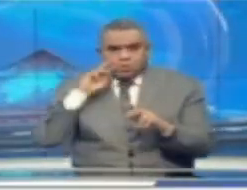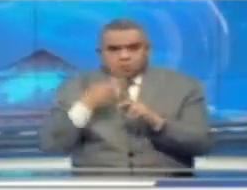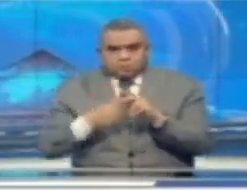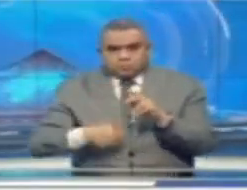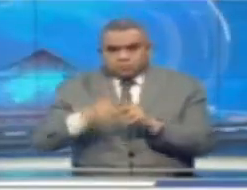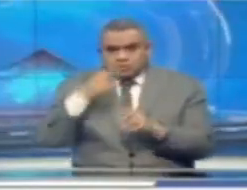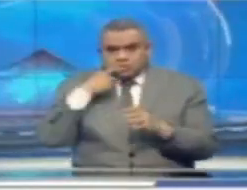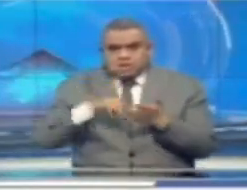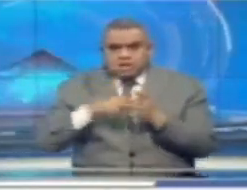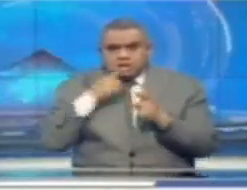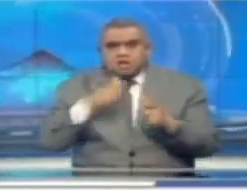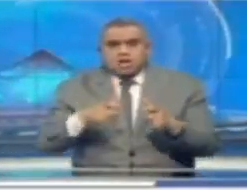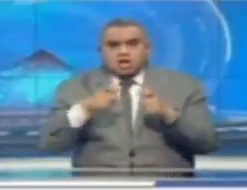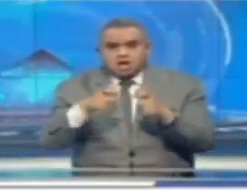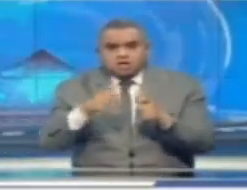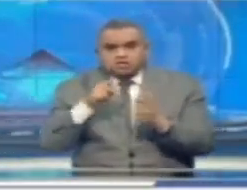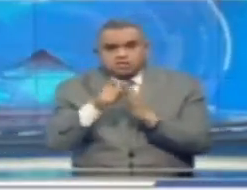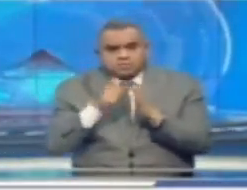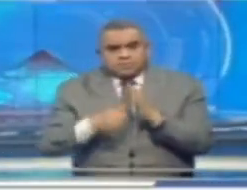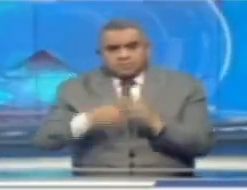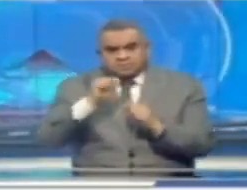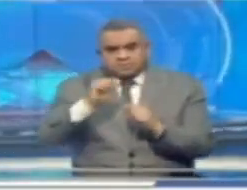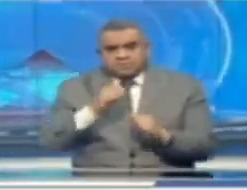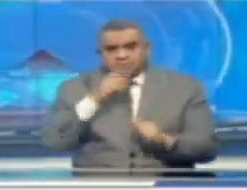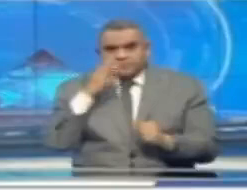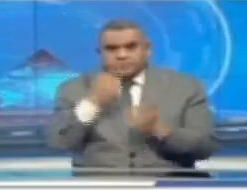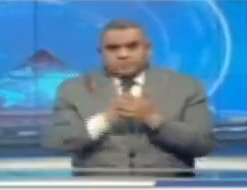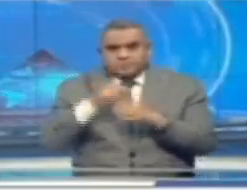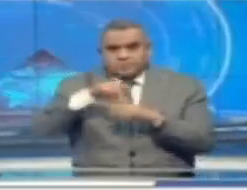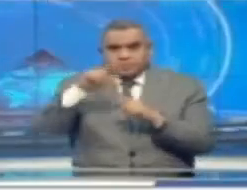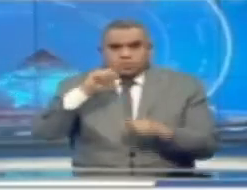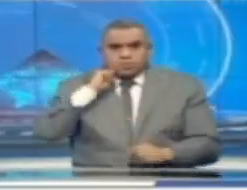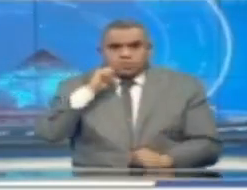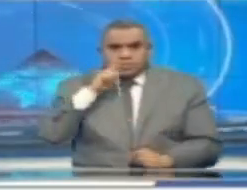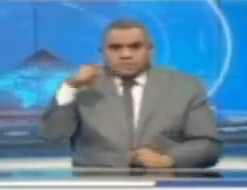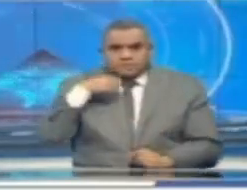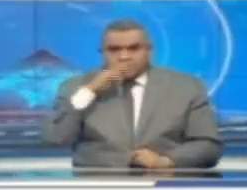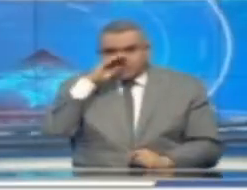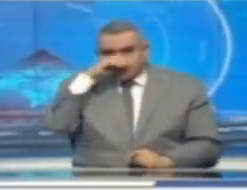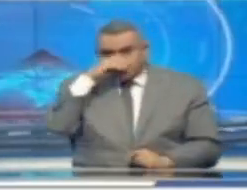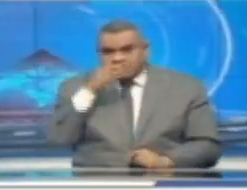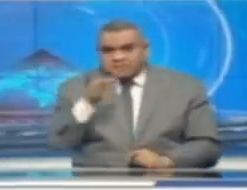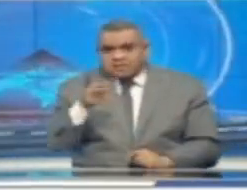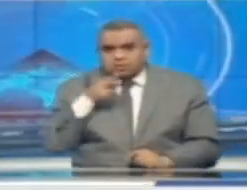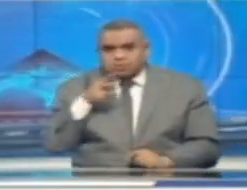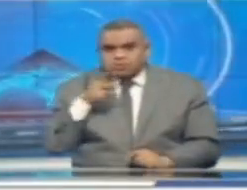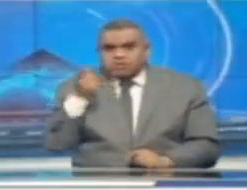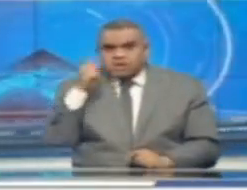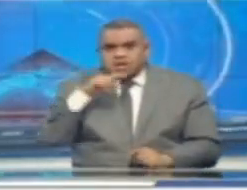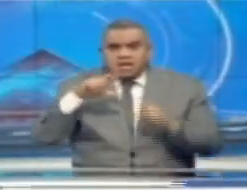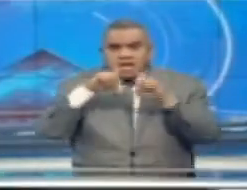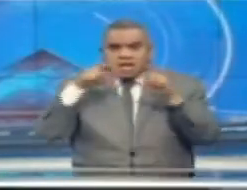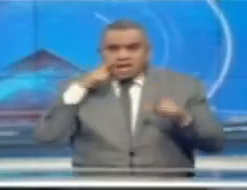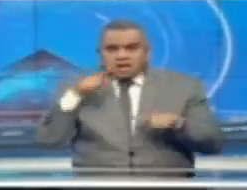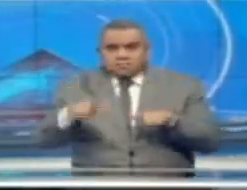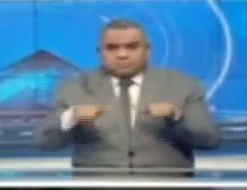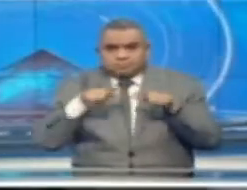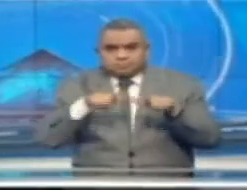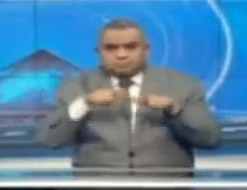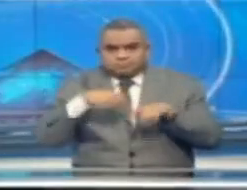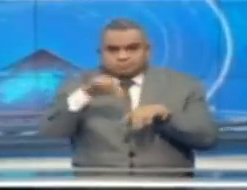وصول الدعم إلى مستحقية. عندنا على مستوى محافظة الجيزة ما يقرب من 23 حملة بصفة يومية مستمرة تجوب